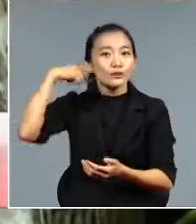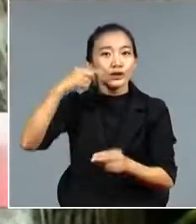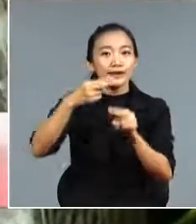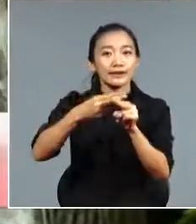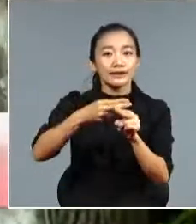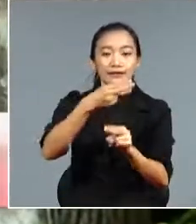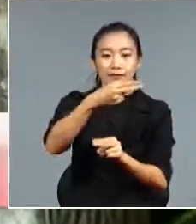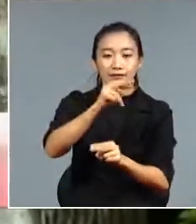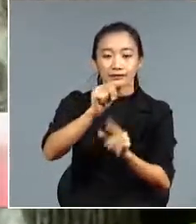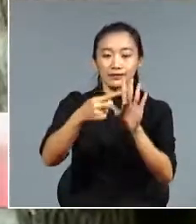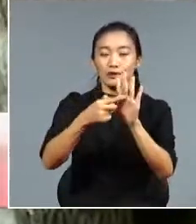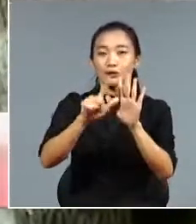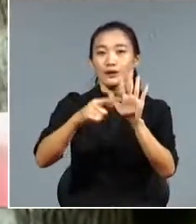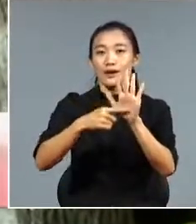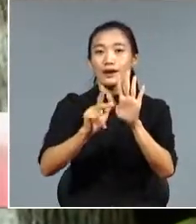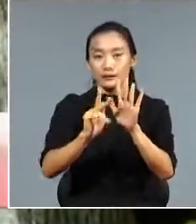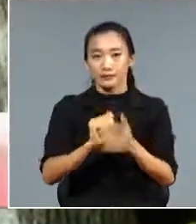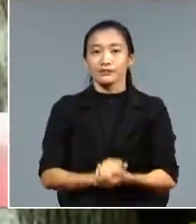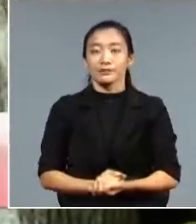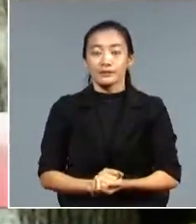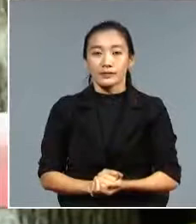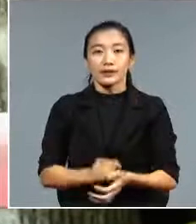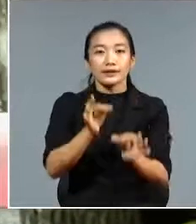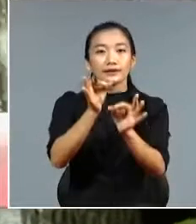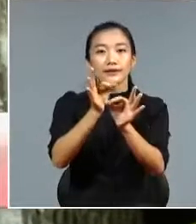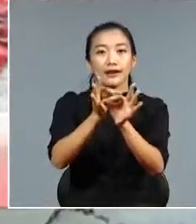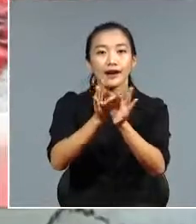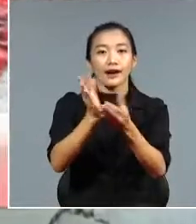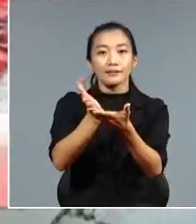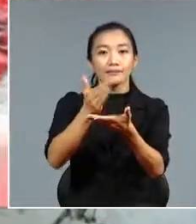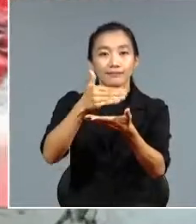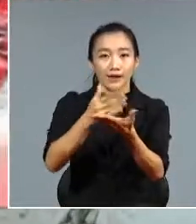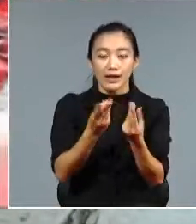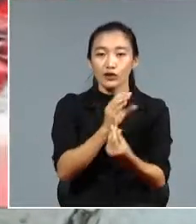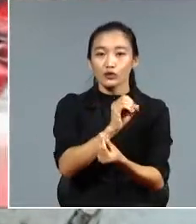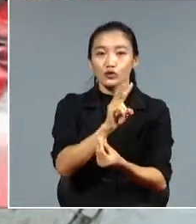วงธนาคารออมสินนะฮะสาขาควนขนุนเลขที่บัญชีก็